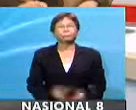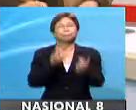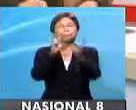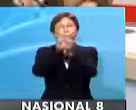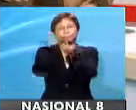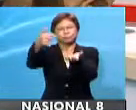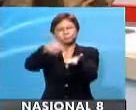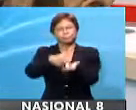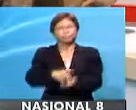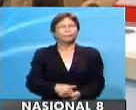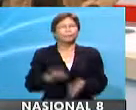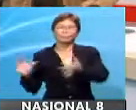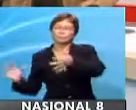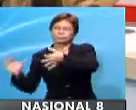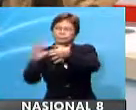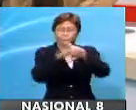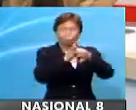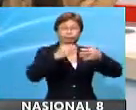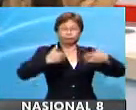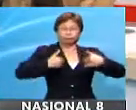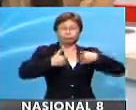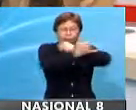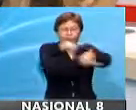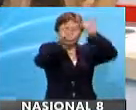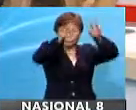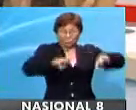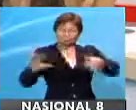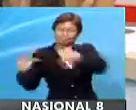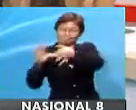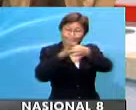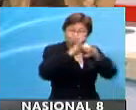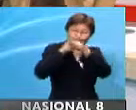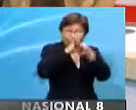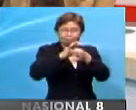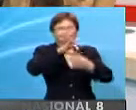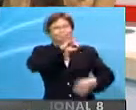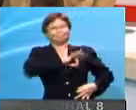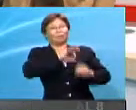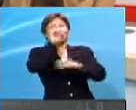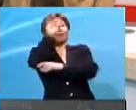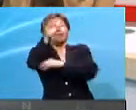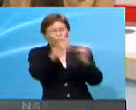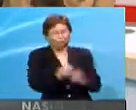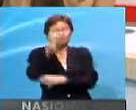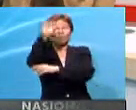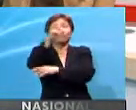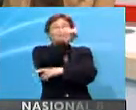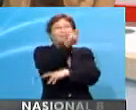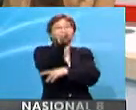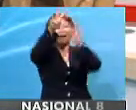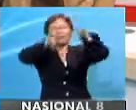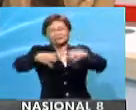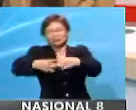Bertemu kembali. Kerjasama yang terjalin antara negara ASEAN dimanfaatkan dengan penganjuran Festival Televisyen